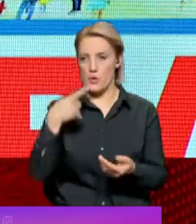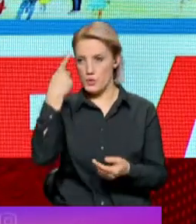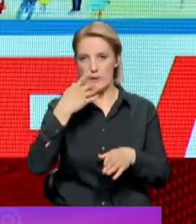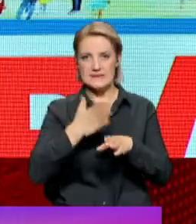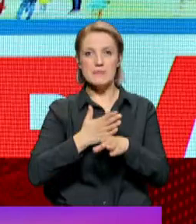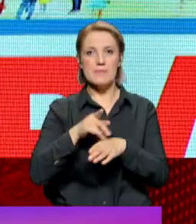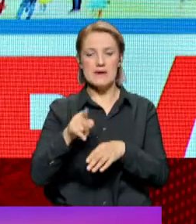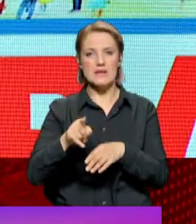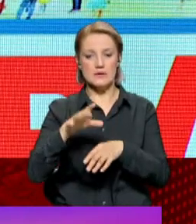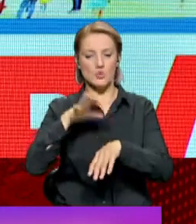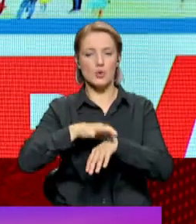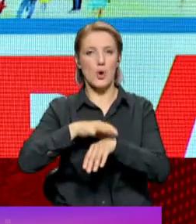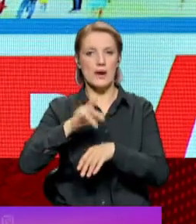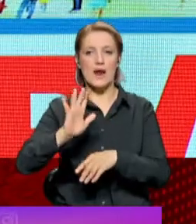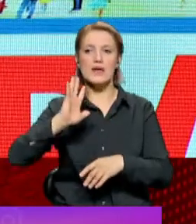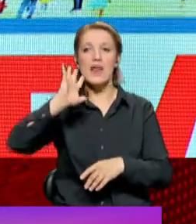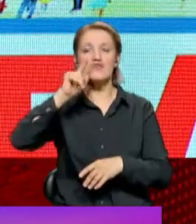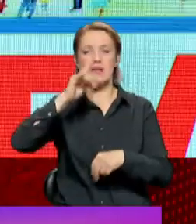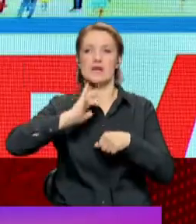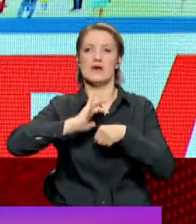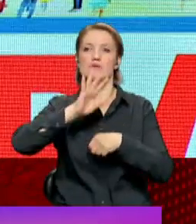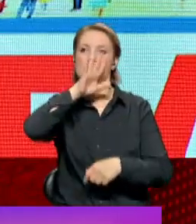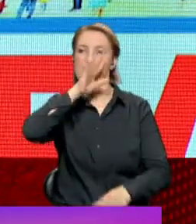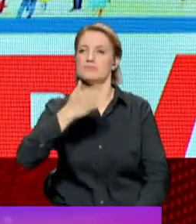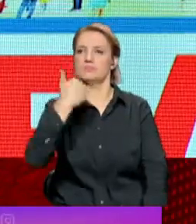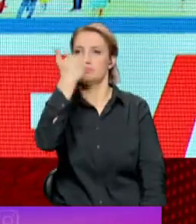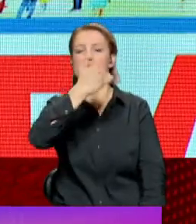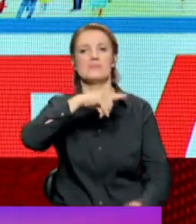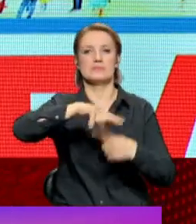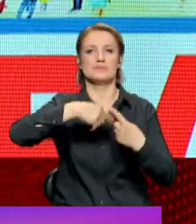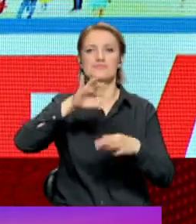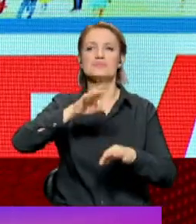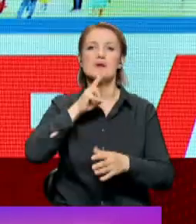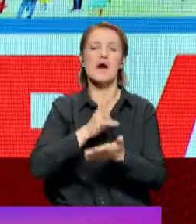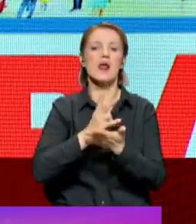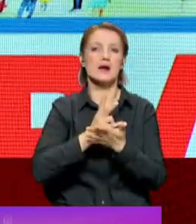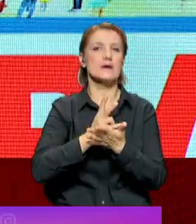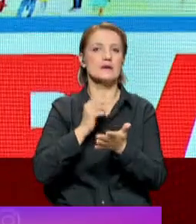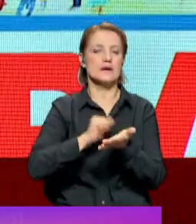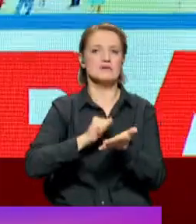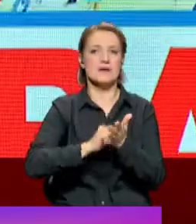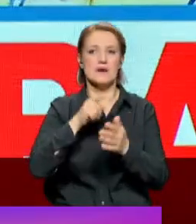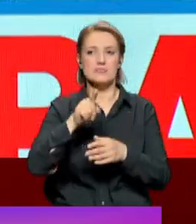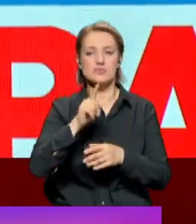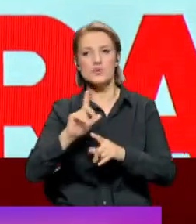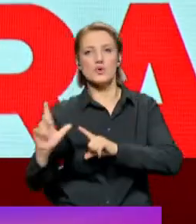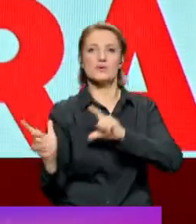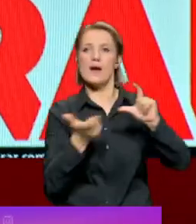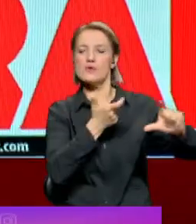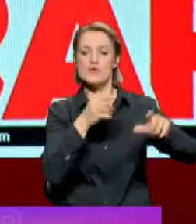sebebiyle onlar da geleceklerini yurt dışında aramaya başladılar. Bugün Karar Gazetesi'nin manşeti, peki bu göç